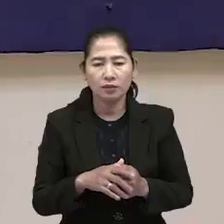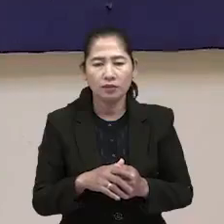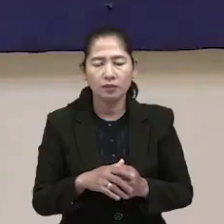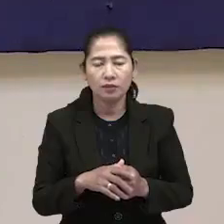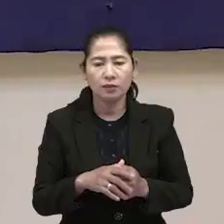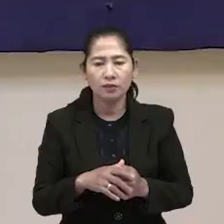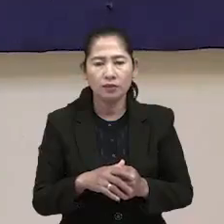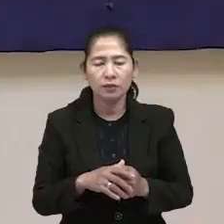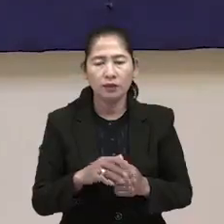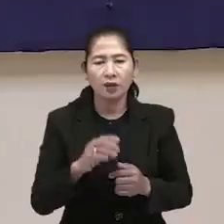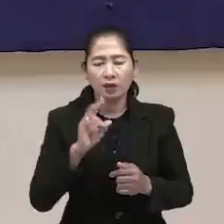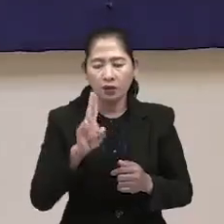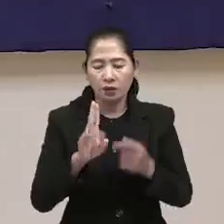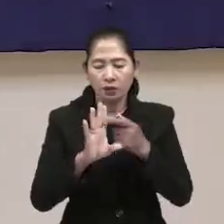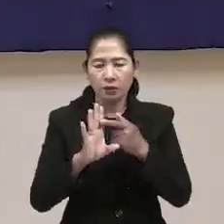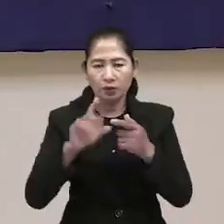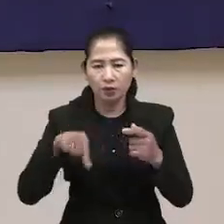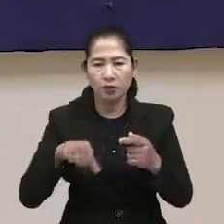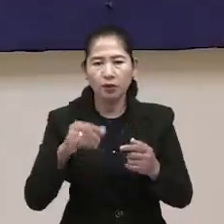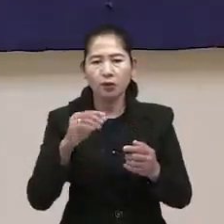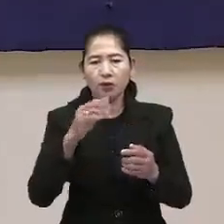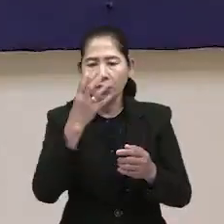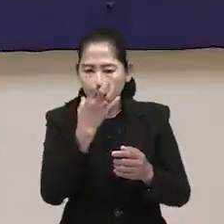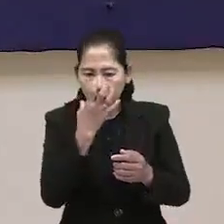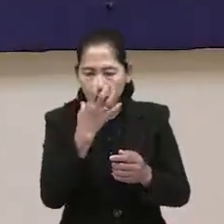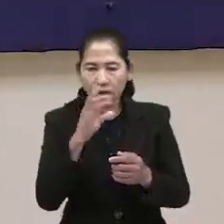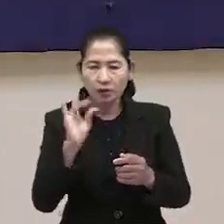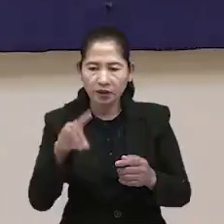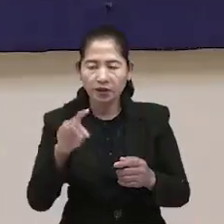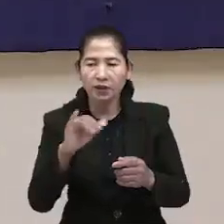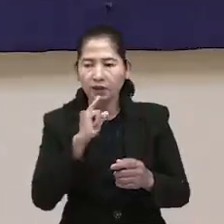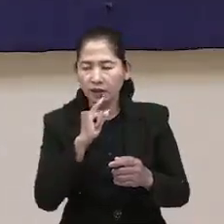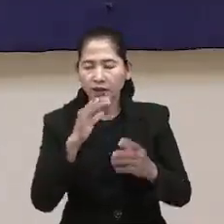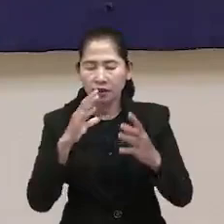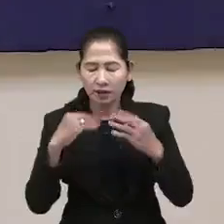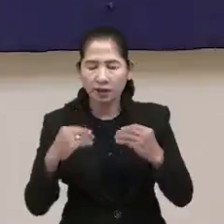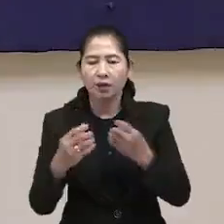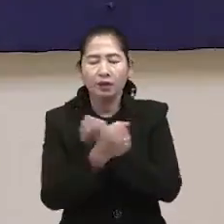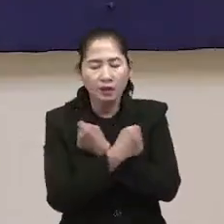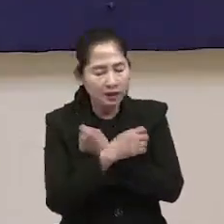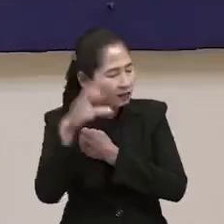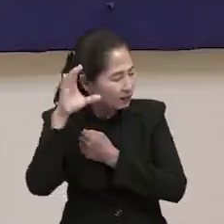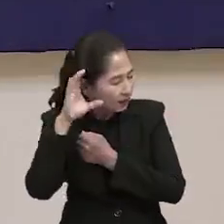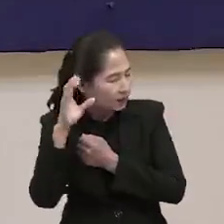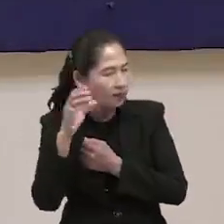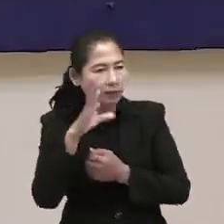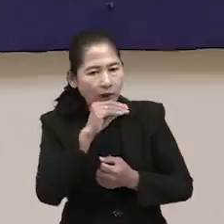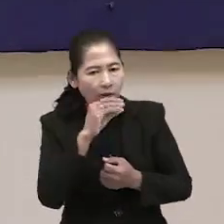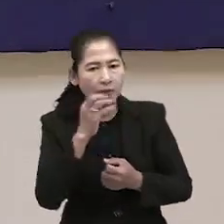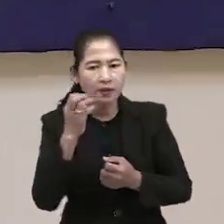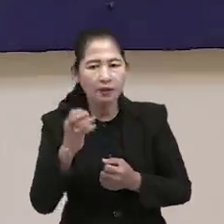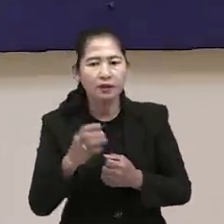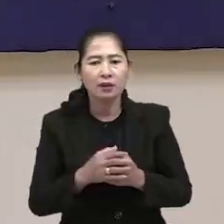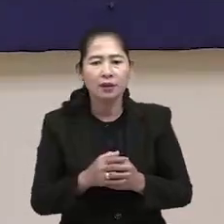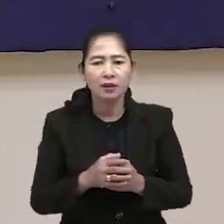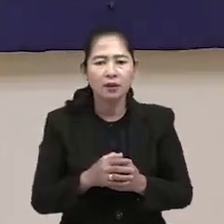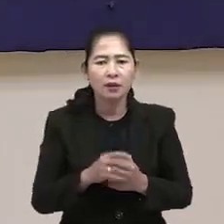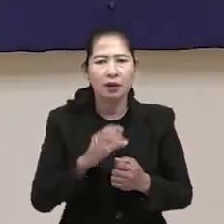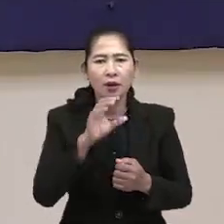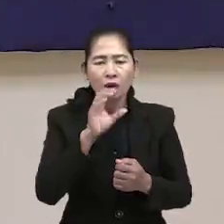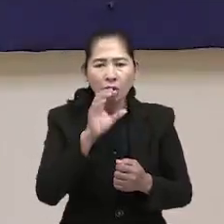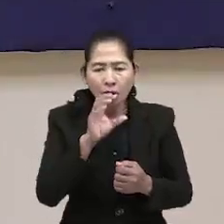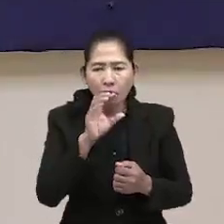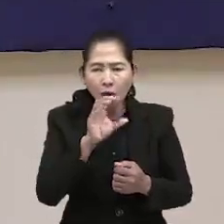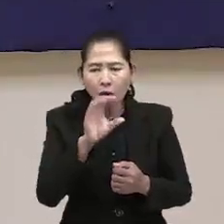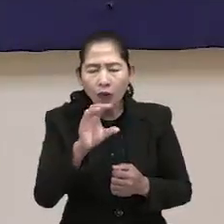ចានាងអុកជ្រូកខ្ញុំជាសត្វដែលខ្ញុំស្រឡាញ់ណាស់ព្រោះវាចេះស្ដាប់ខ្ញុំនិយាយបានខ្លះខ្លះអញ្ចឹងទៅហៅអុកអុក